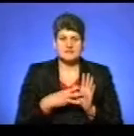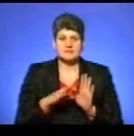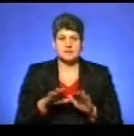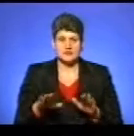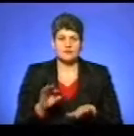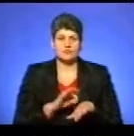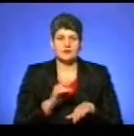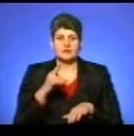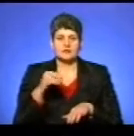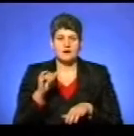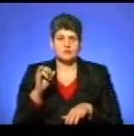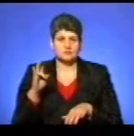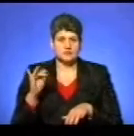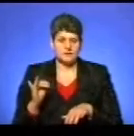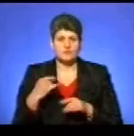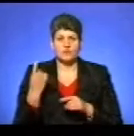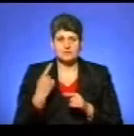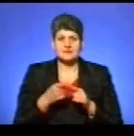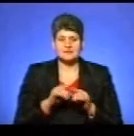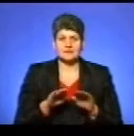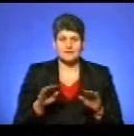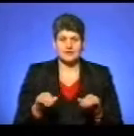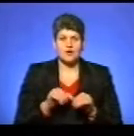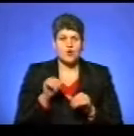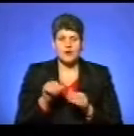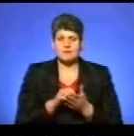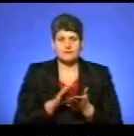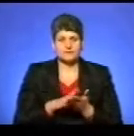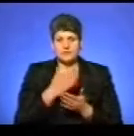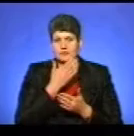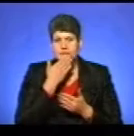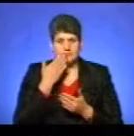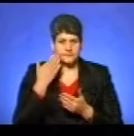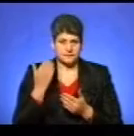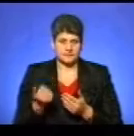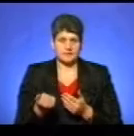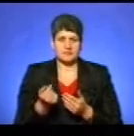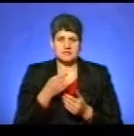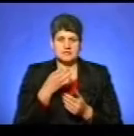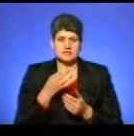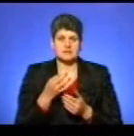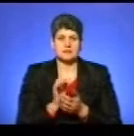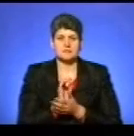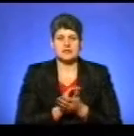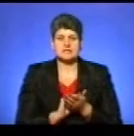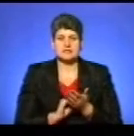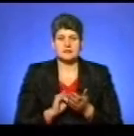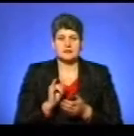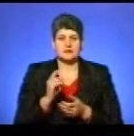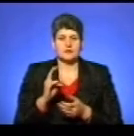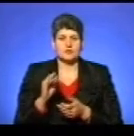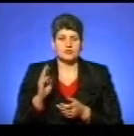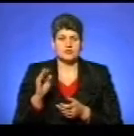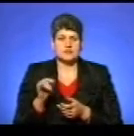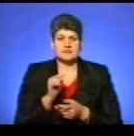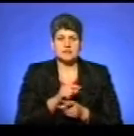Дауна. В області дітей із цим захворюванням окремо не реєструють, повідомила прес-секретар Тернопільської облдержадміністрації Ірина Кошіль.